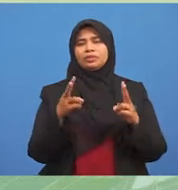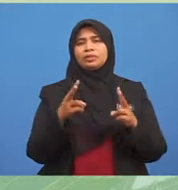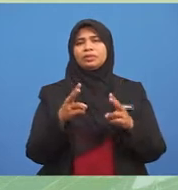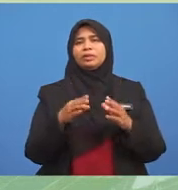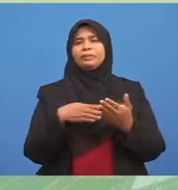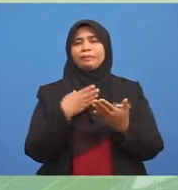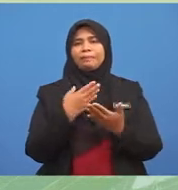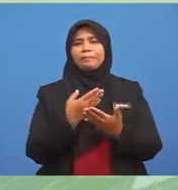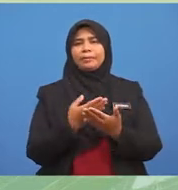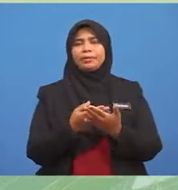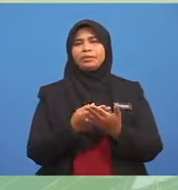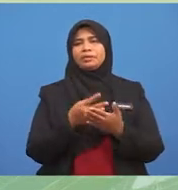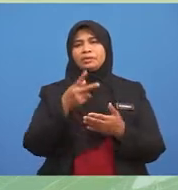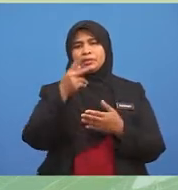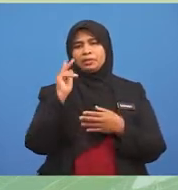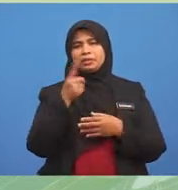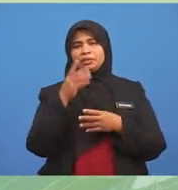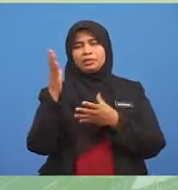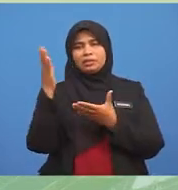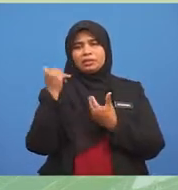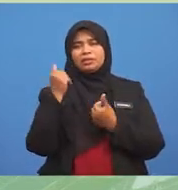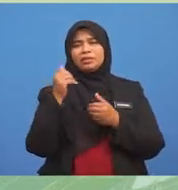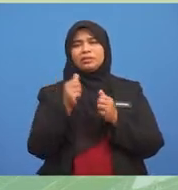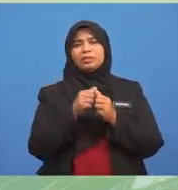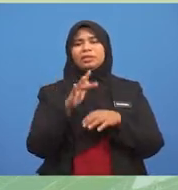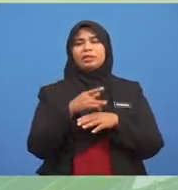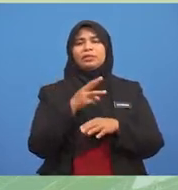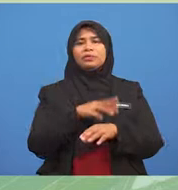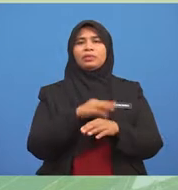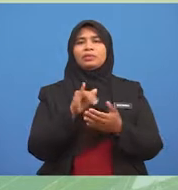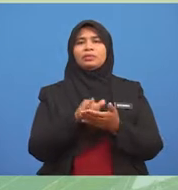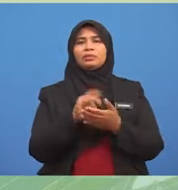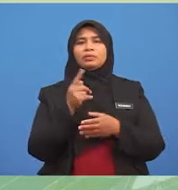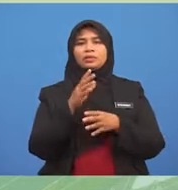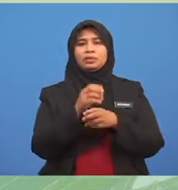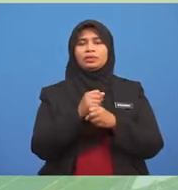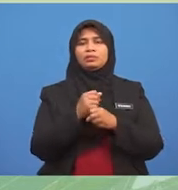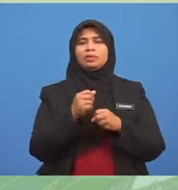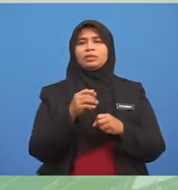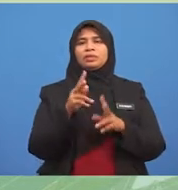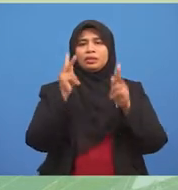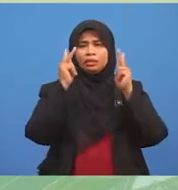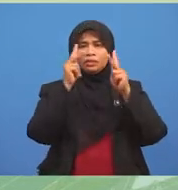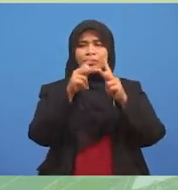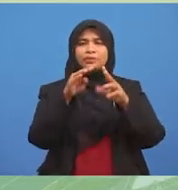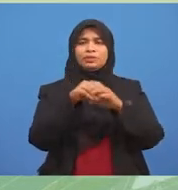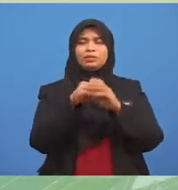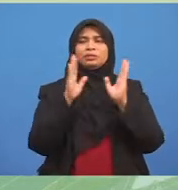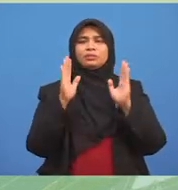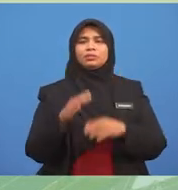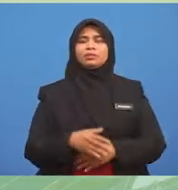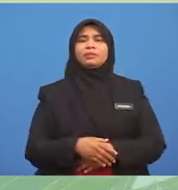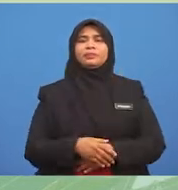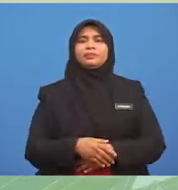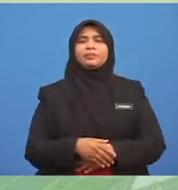keberkatan waktu afdal itu, diharapkan kita dapat mencapai khusyuk dalam solat yang ditunaikan. Seterusnya, kita